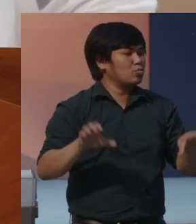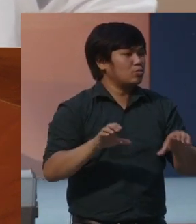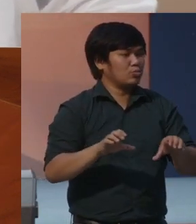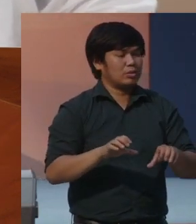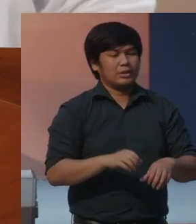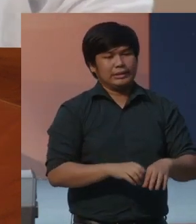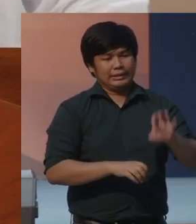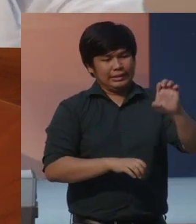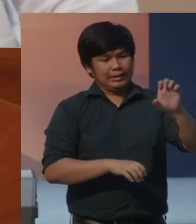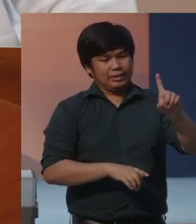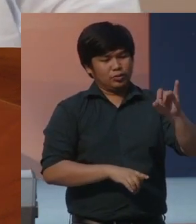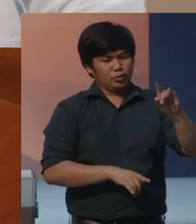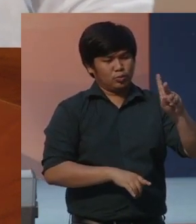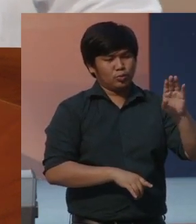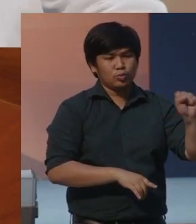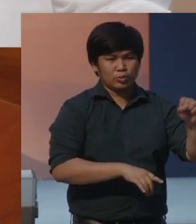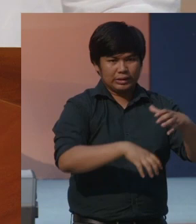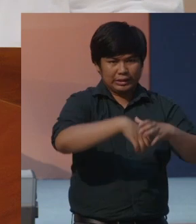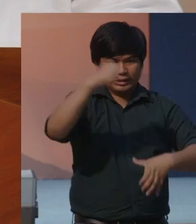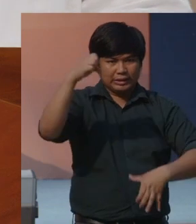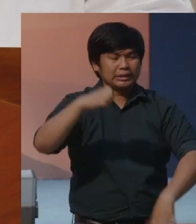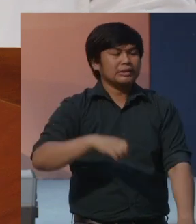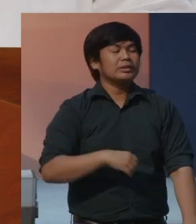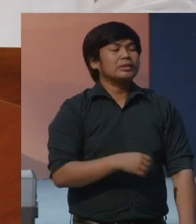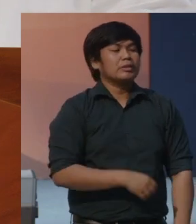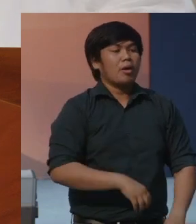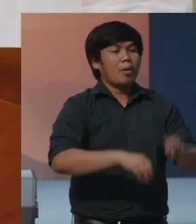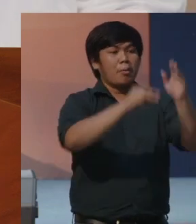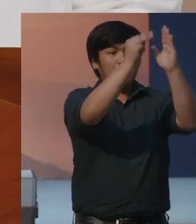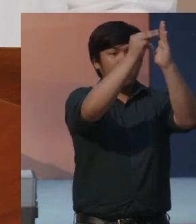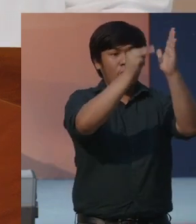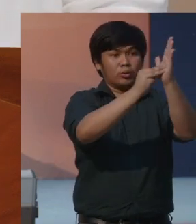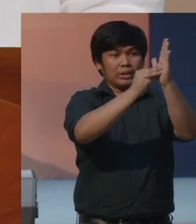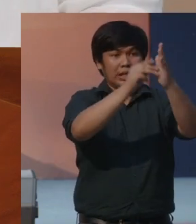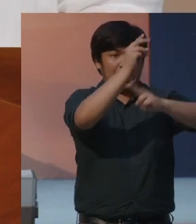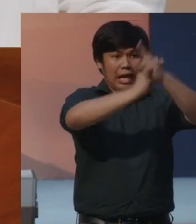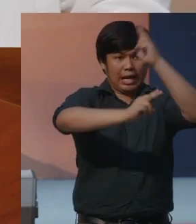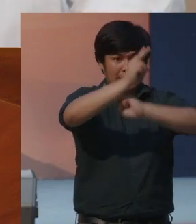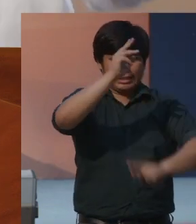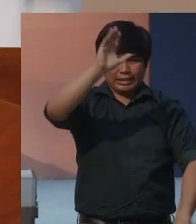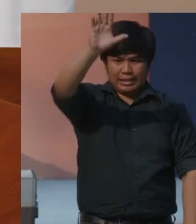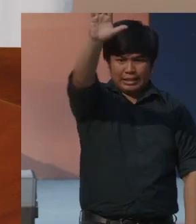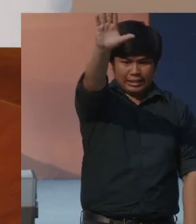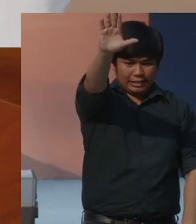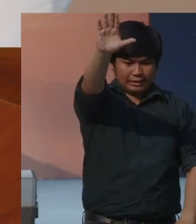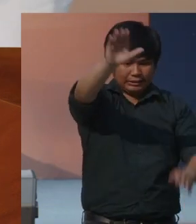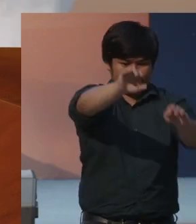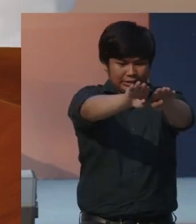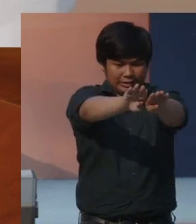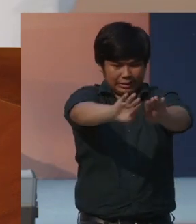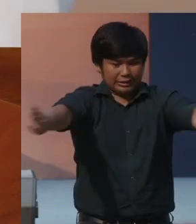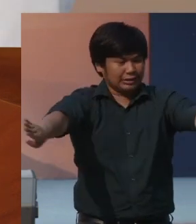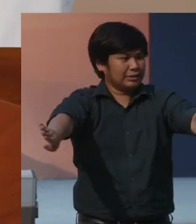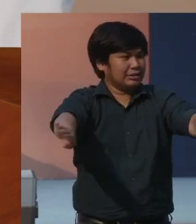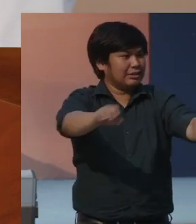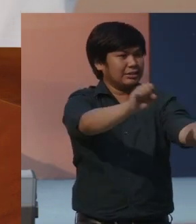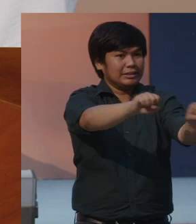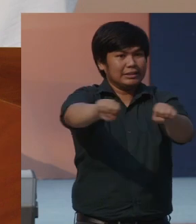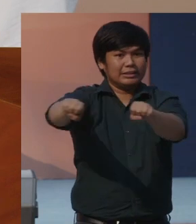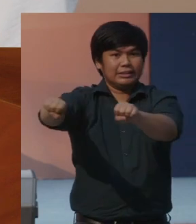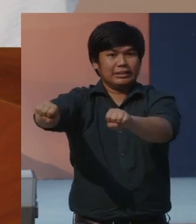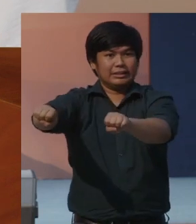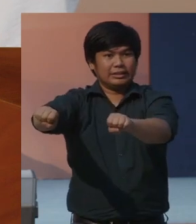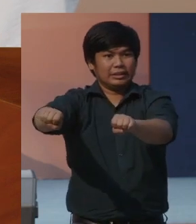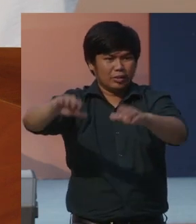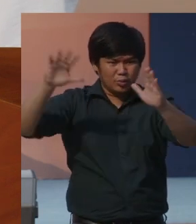Exodus 14:21, "Then Moses stretched out his hand over the sea, and the Lord drove the sea back by strong east wind